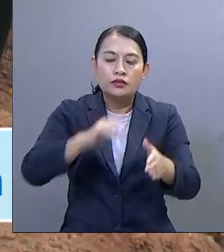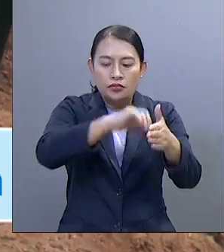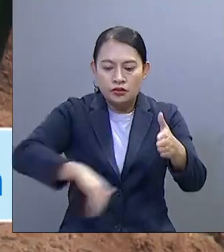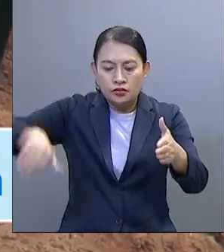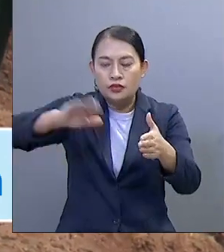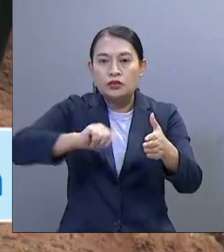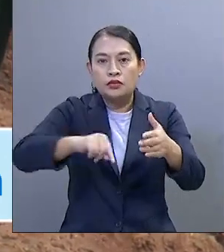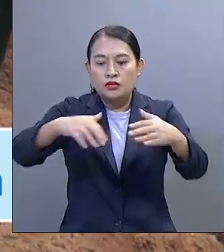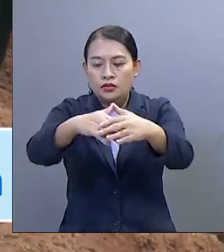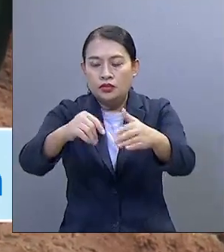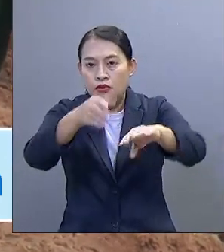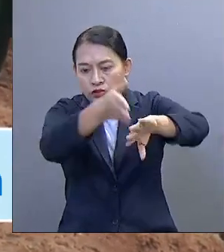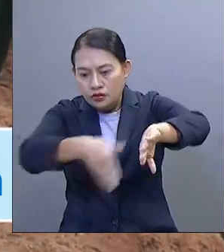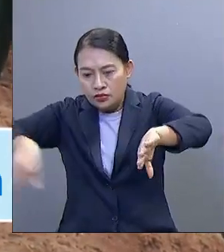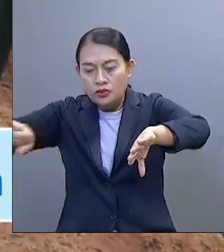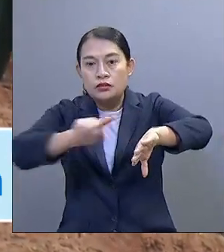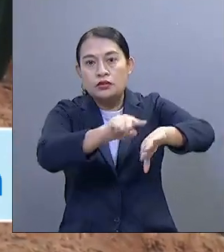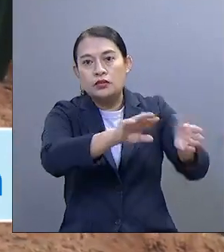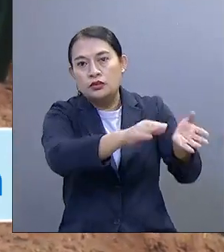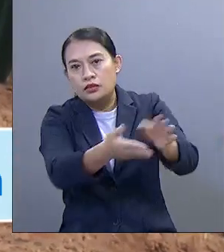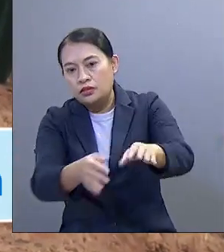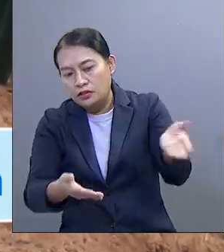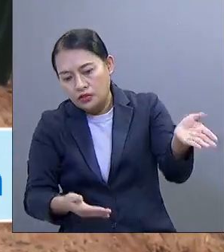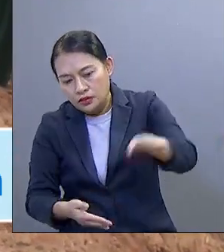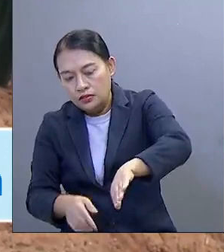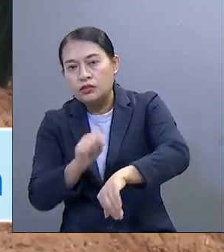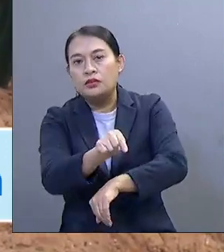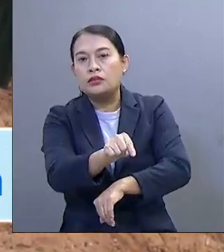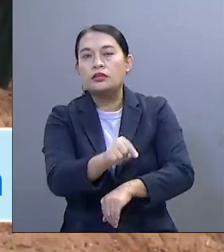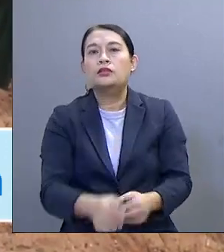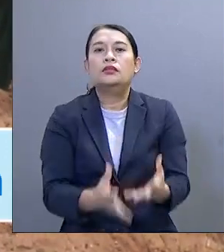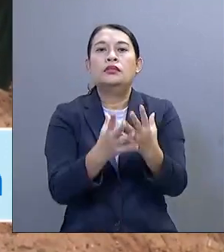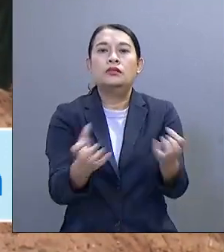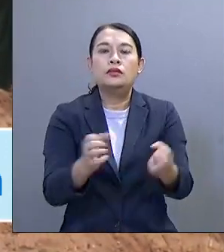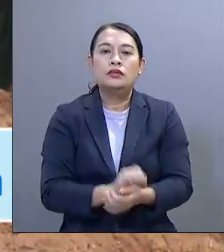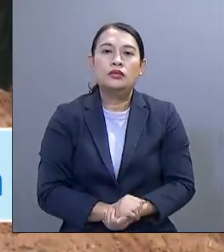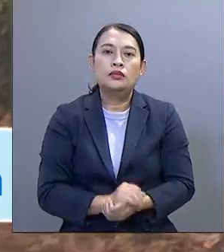ดินสุดทำให้ร่านนของช่บ becomesอยู่ใล้บอดินหมา according